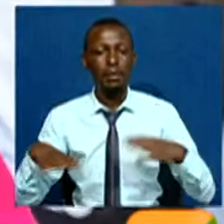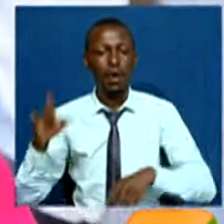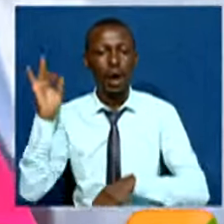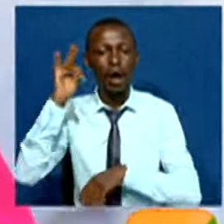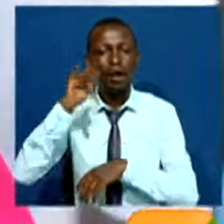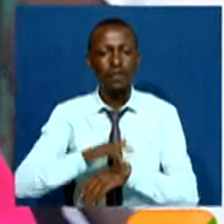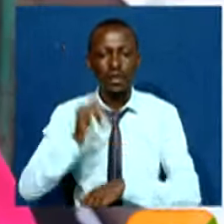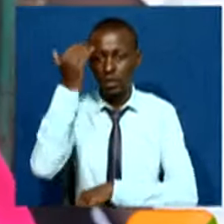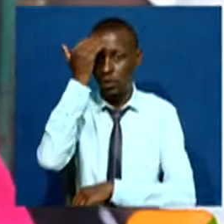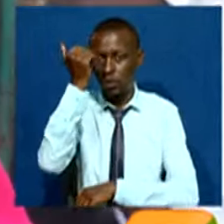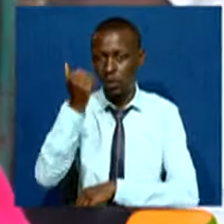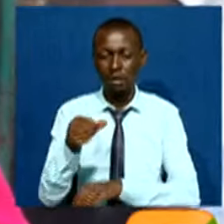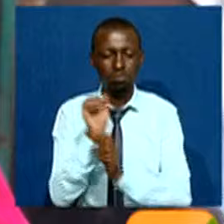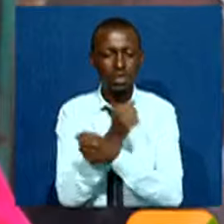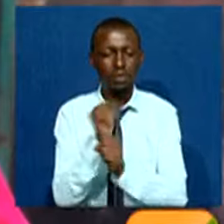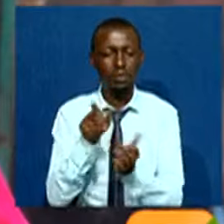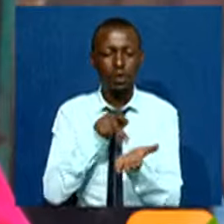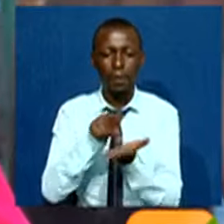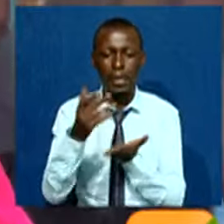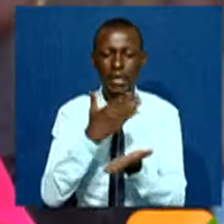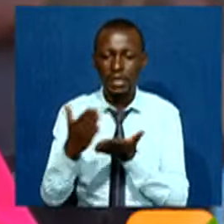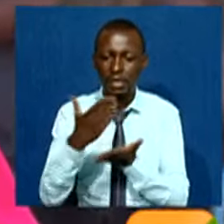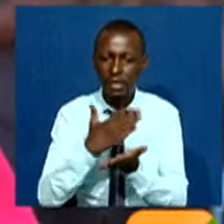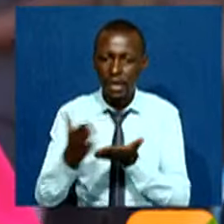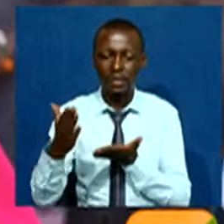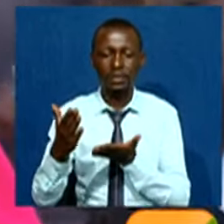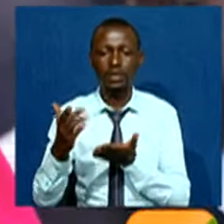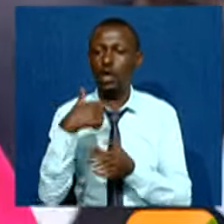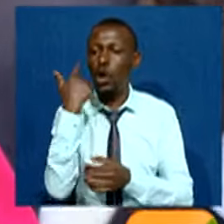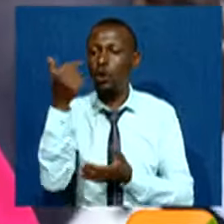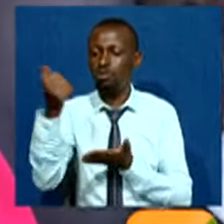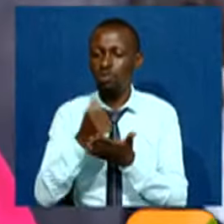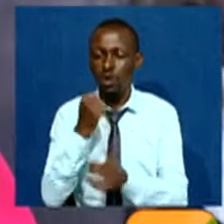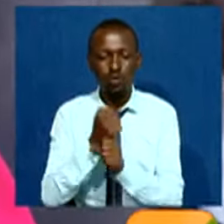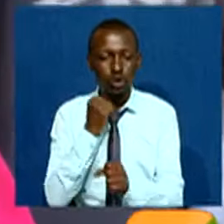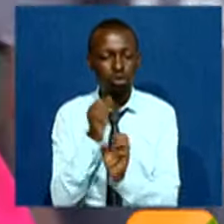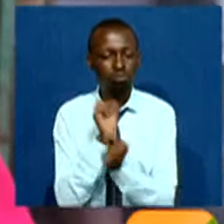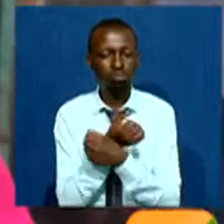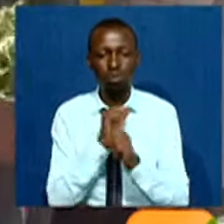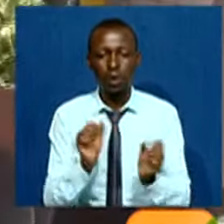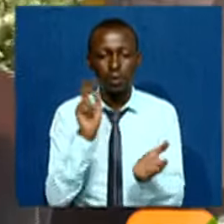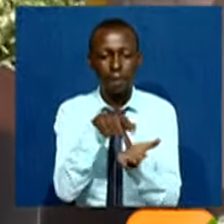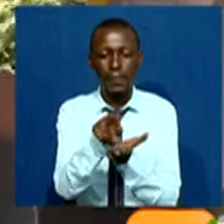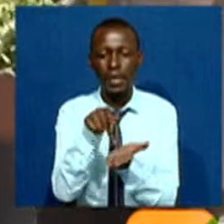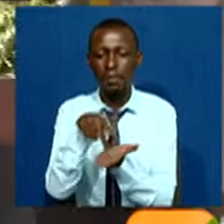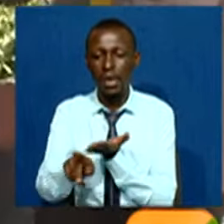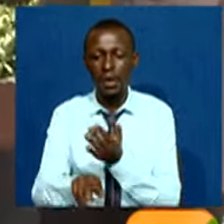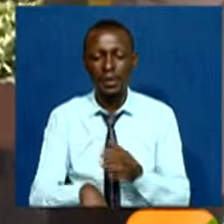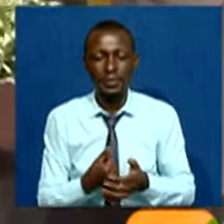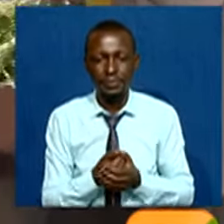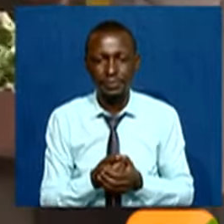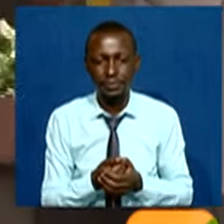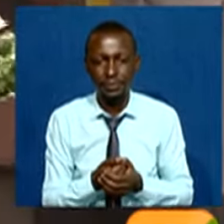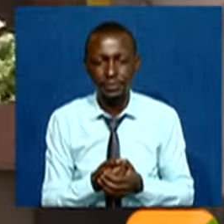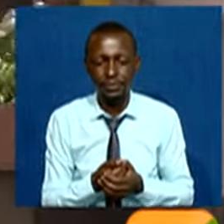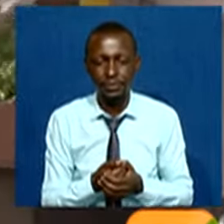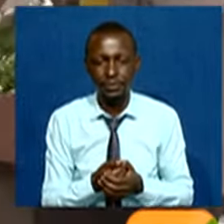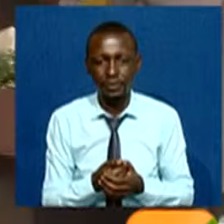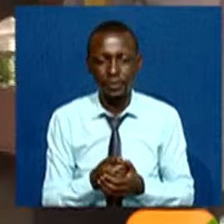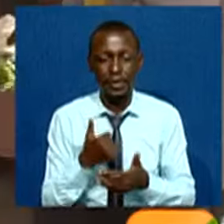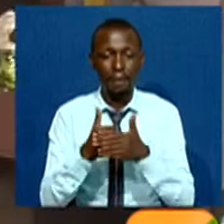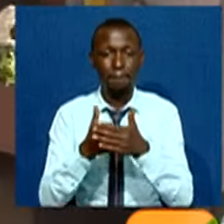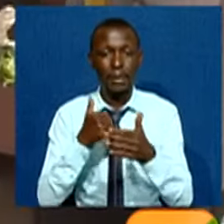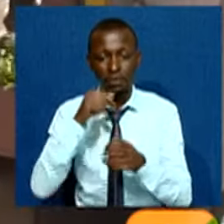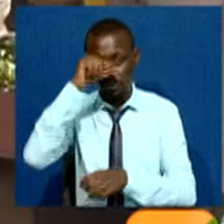kwa sababu nyumba ingenishinda kulipa, yule ambaye nimemwajiri angeshindwa kumlipa. Additionally, the government had